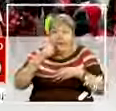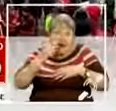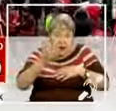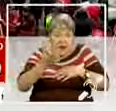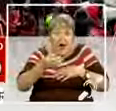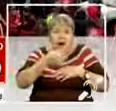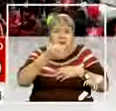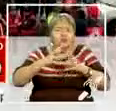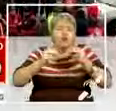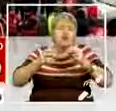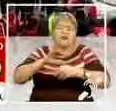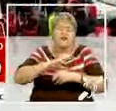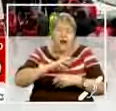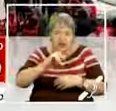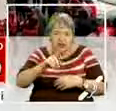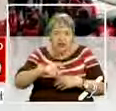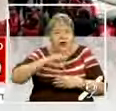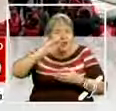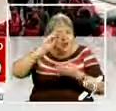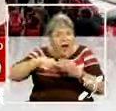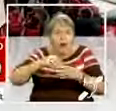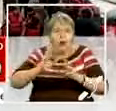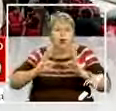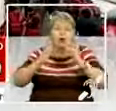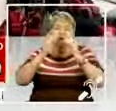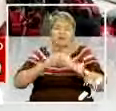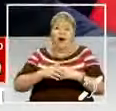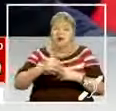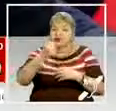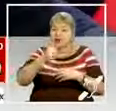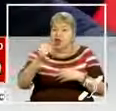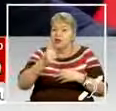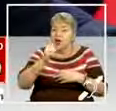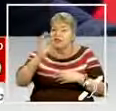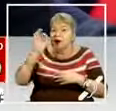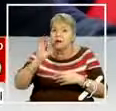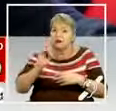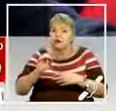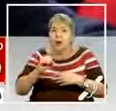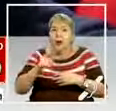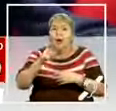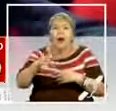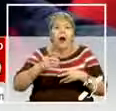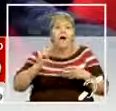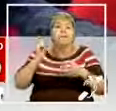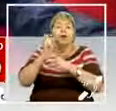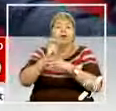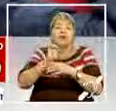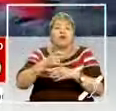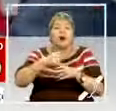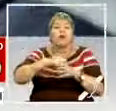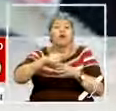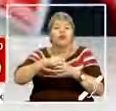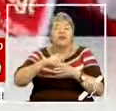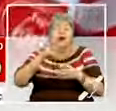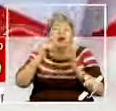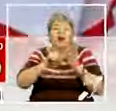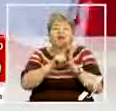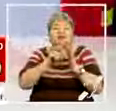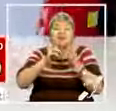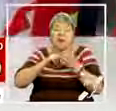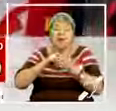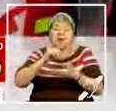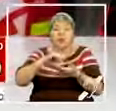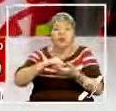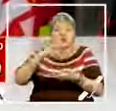cei mai mulți dintre francezi sunt de acord cu greva iar 66% sunt împotriva reformei propusă de guvern pentru